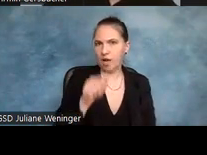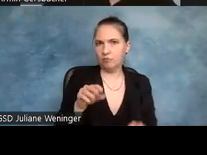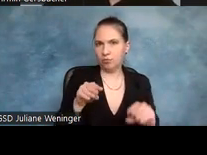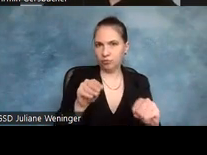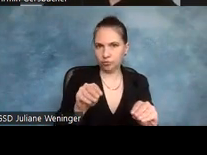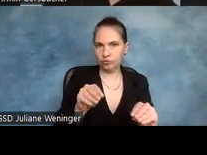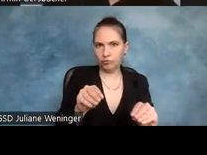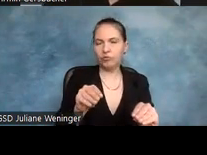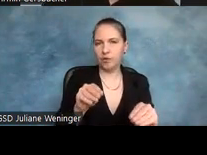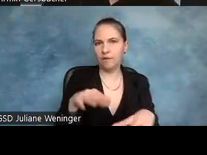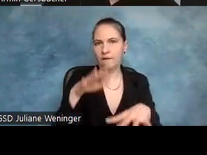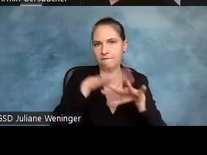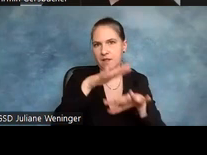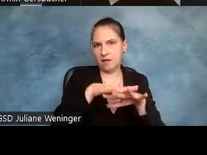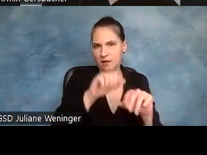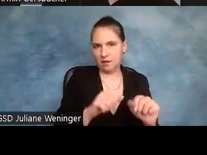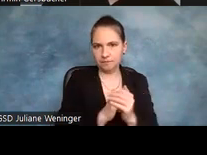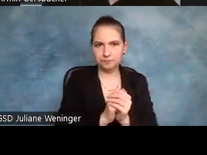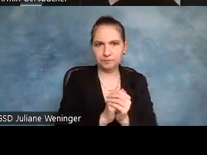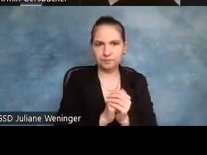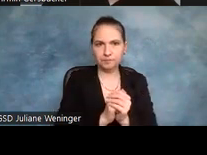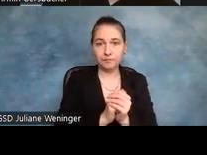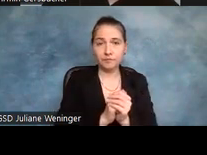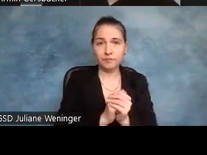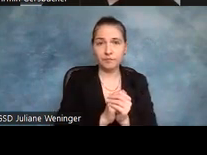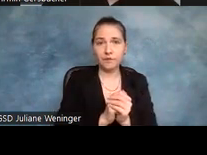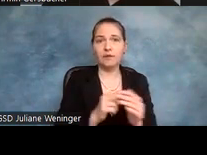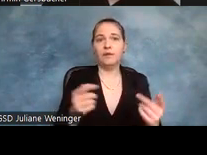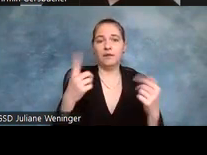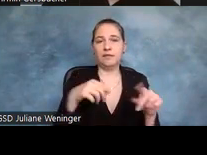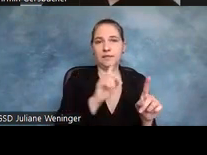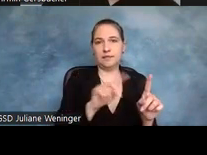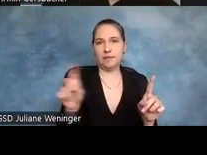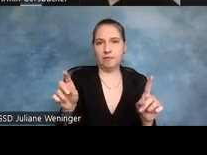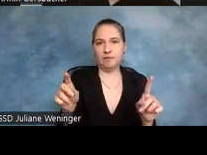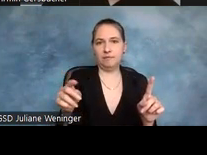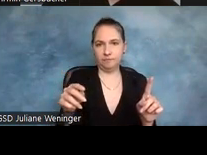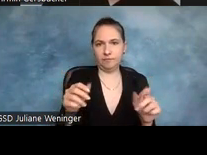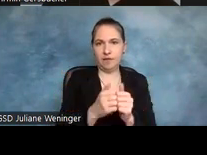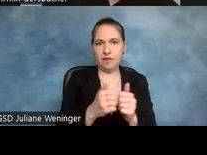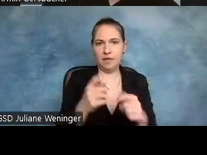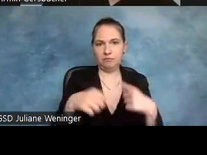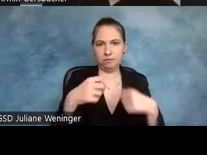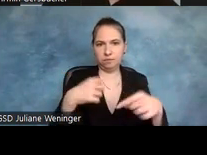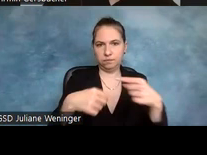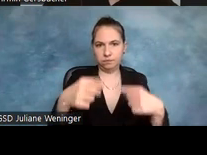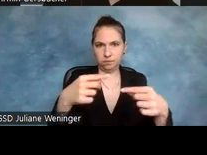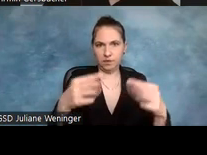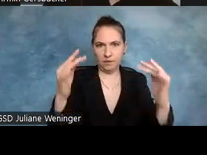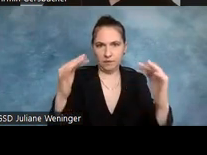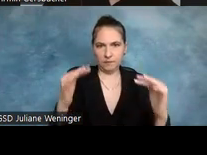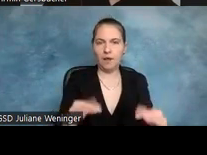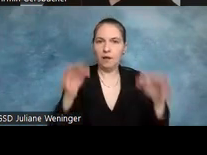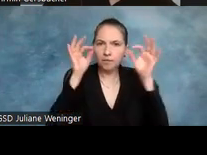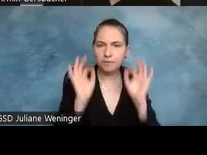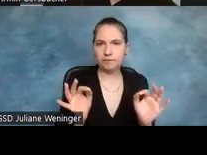entsprechend rausfiltern. Wenn ich jetzt dieses Tab-Ally laufen lasse und zu der Stelle hinscrolle, sehe ich auf